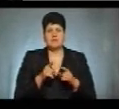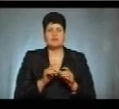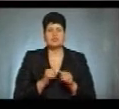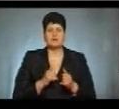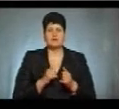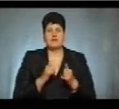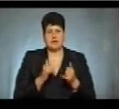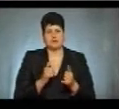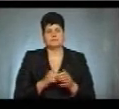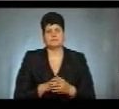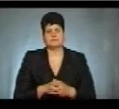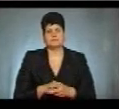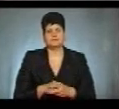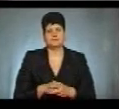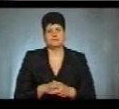вшанувати.